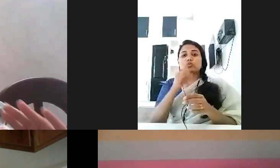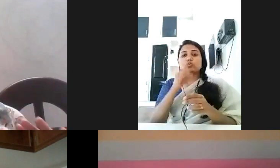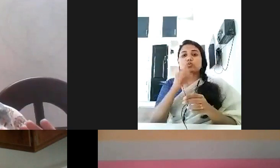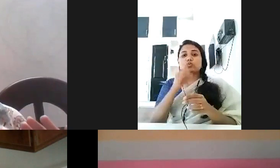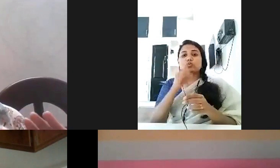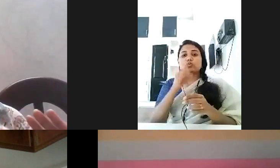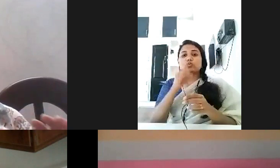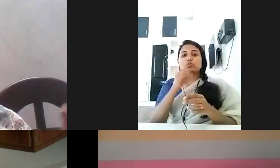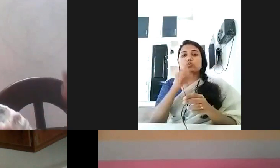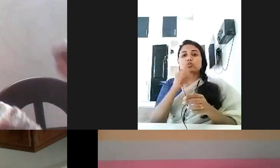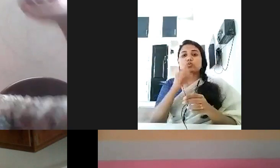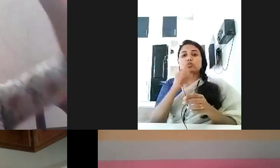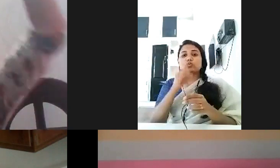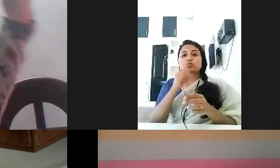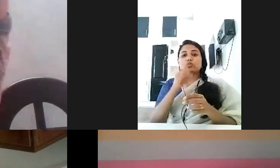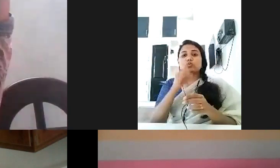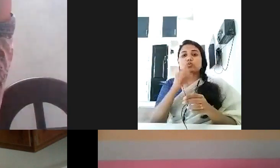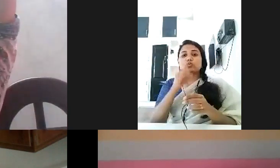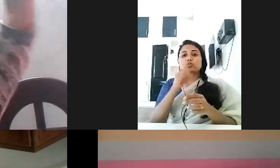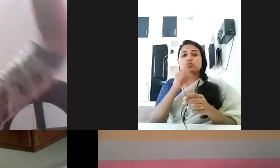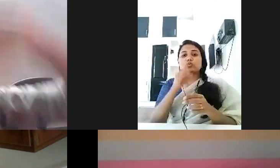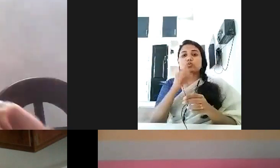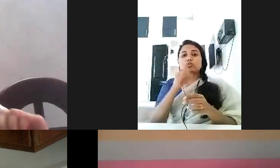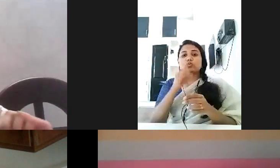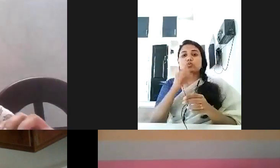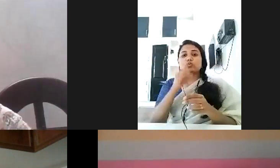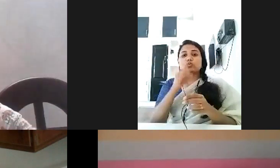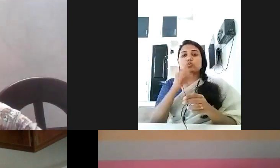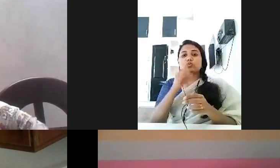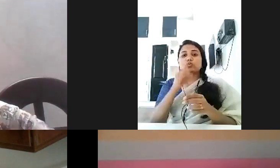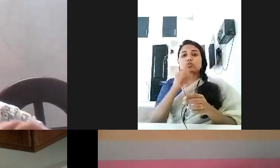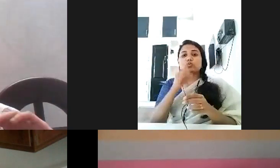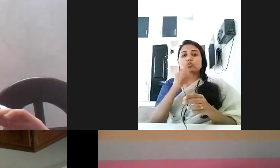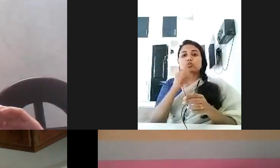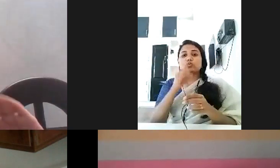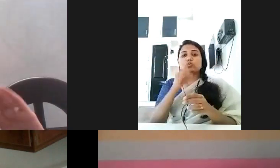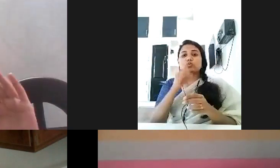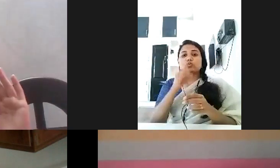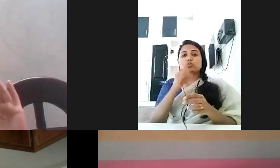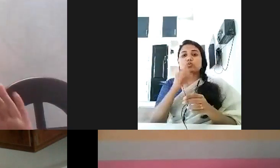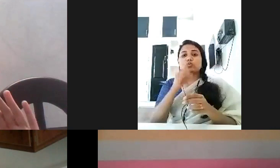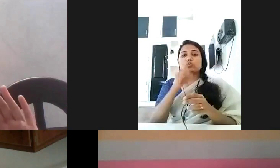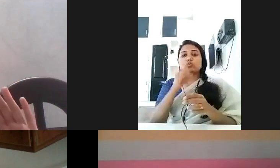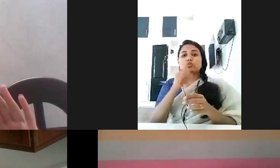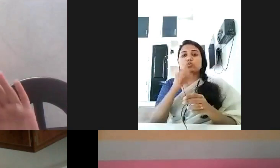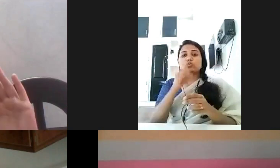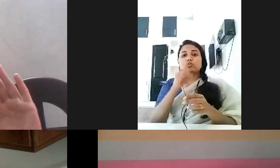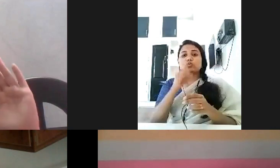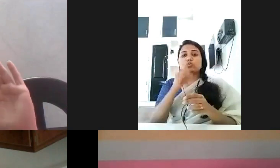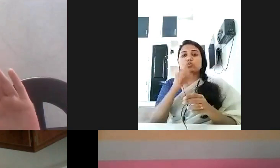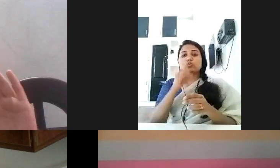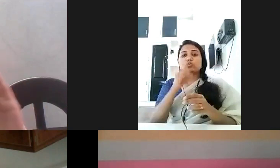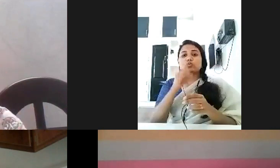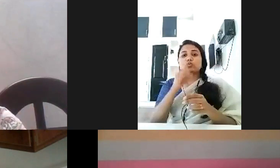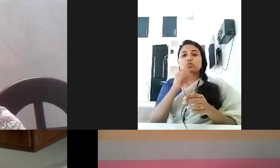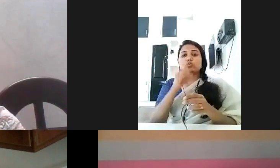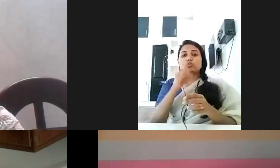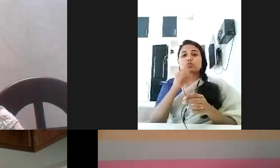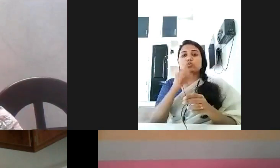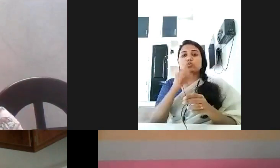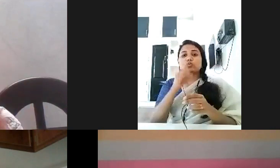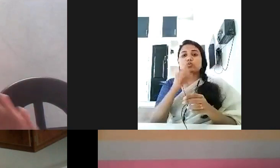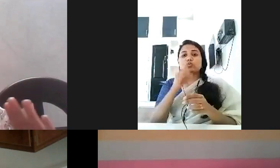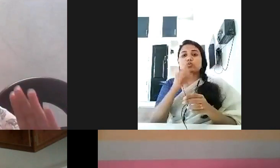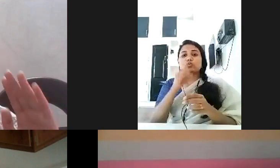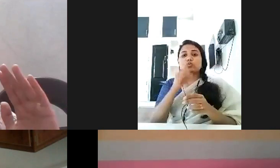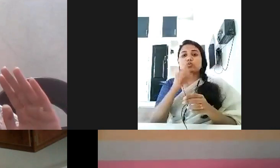നന്നായി പിടിച്ചിരുത്തിയാൽ ഇരിക്കുന്നുണ്ട്. കൈ ഇത്രത്തോളം പൊക്കാൻ പറ്റുന്നുണ്ട്. അതുപോലെ കാല് കുറച്ച് ഉപയോഗിക്കാൻ പറ്റുന്നുണ്ട്. ഇതാണ് ജീൻ തെറപ്പി കൊടുത്തിട്ടുള്ള